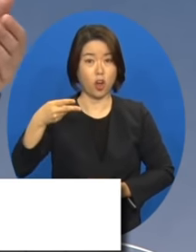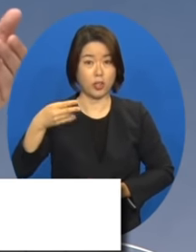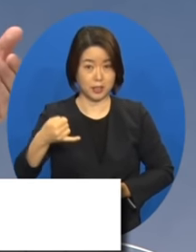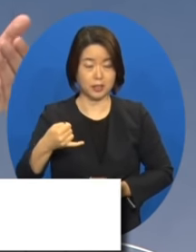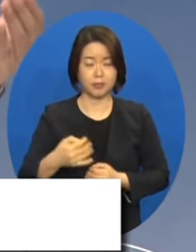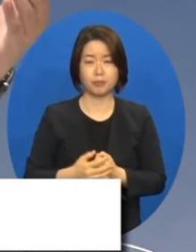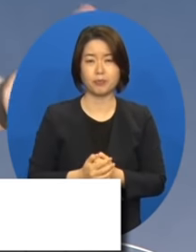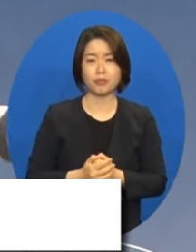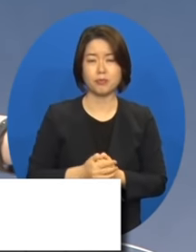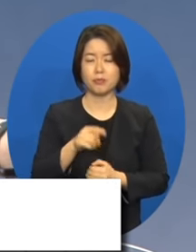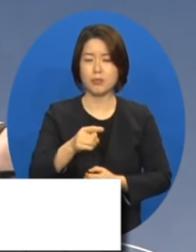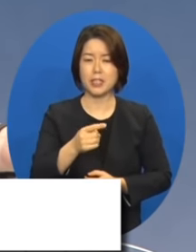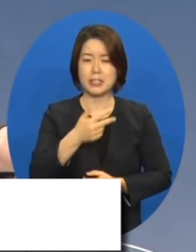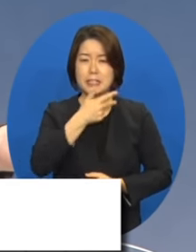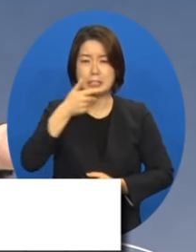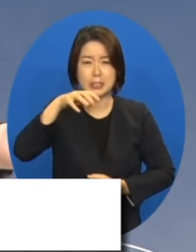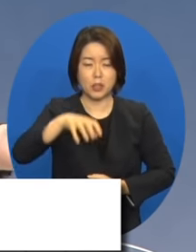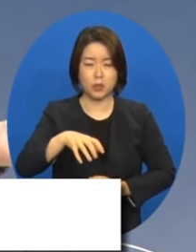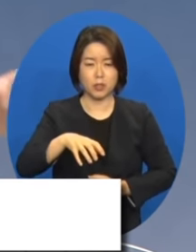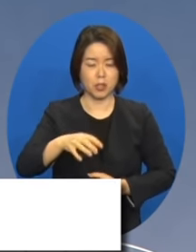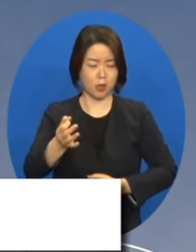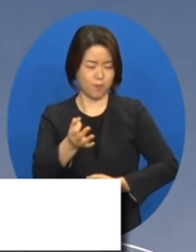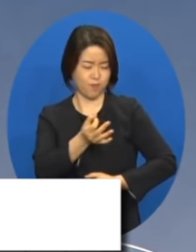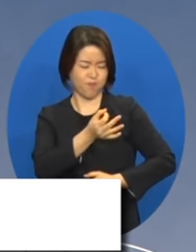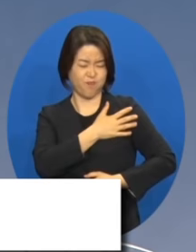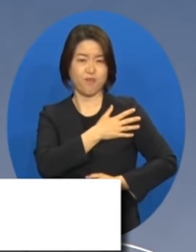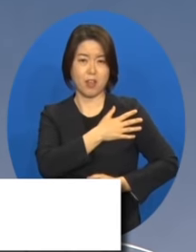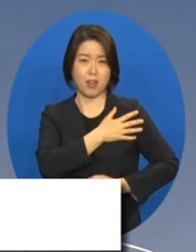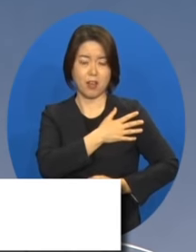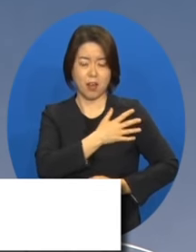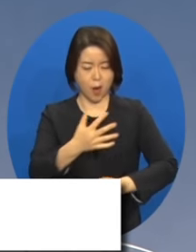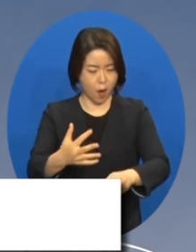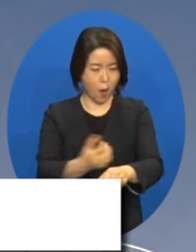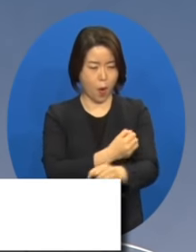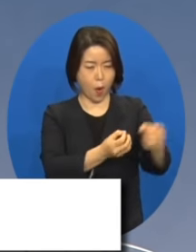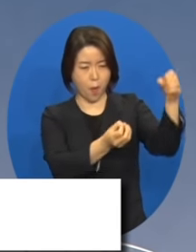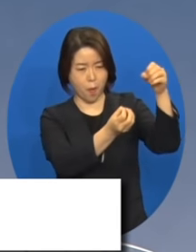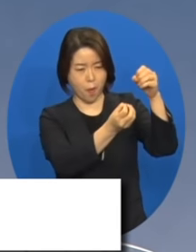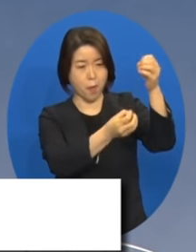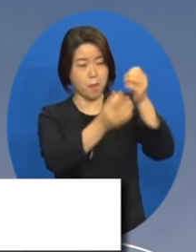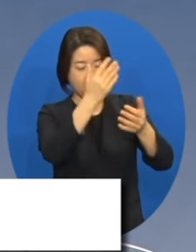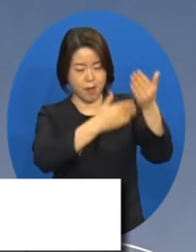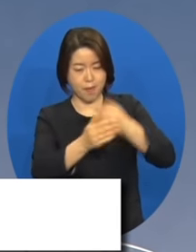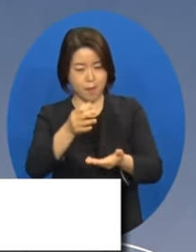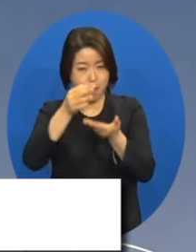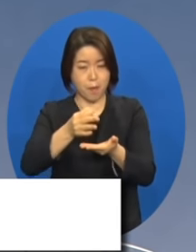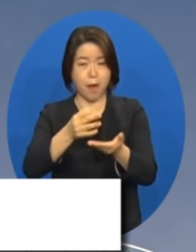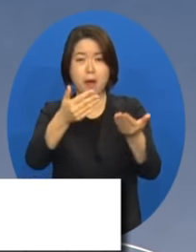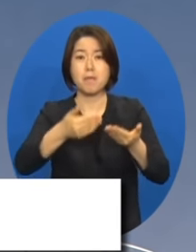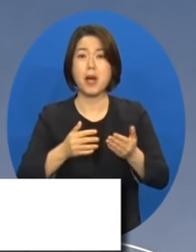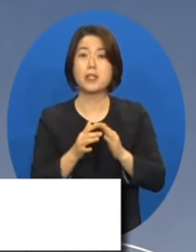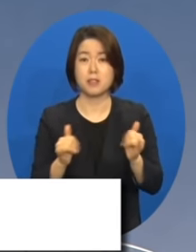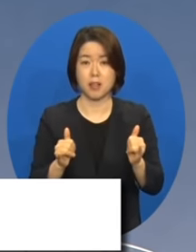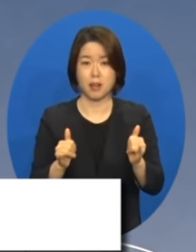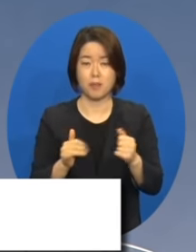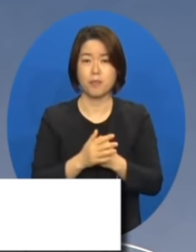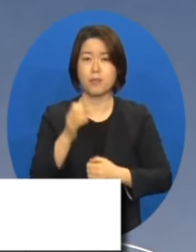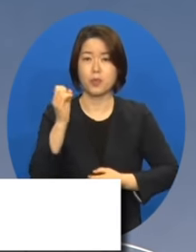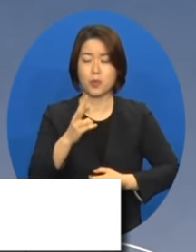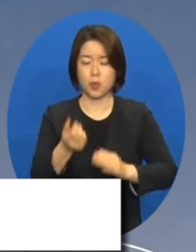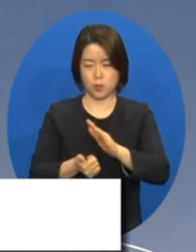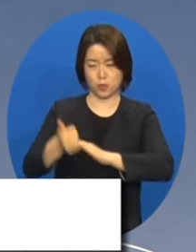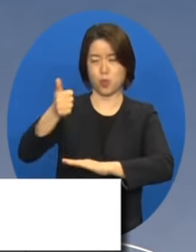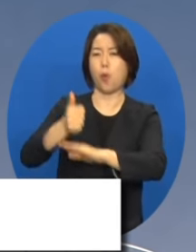그는 영국에서 자산이 부유한 사람이었어 엄청난 재산을 물려받은 사람이 그리고 대단히